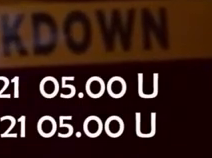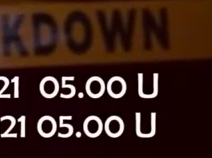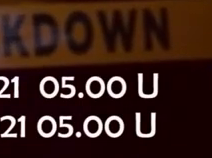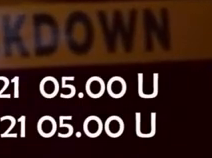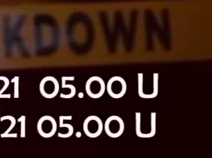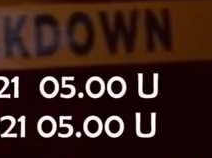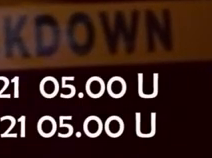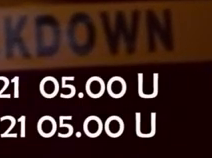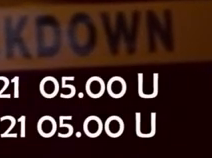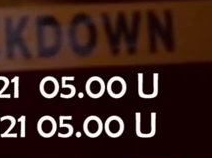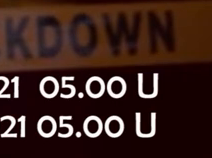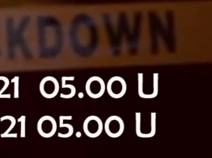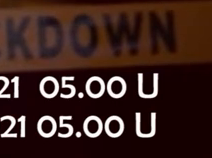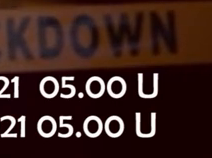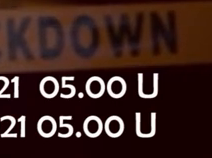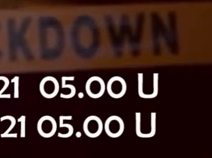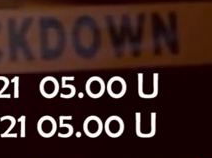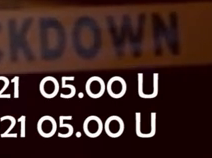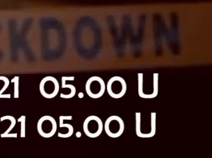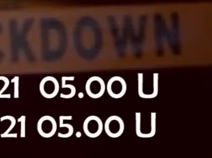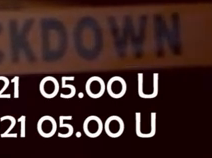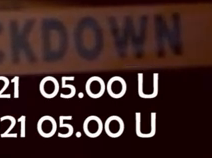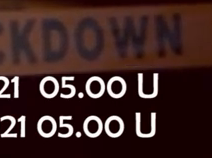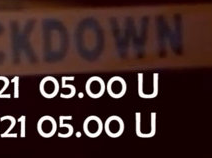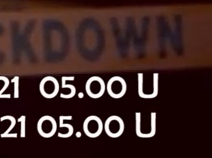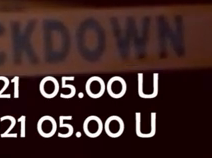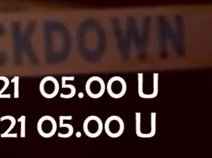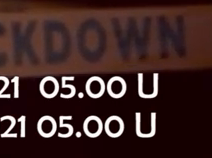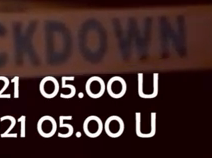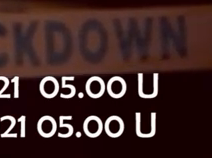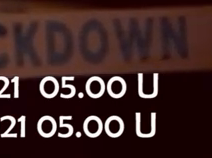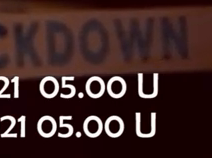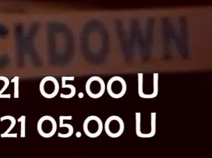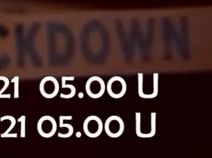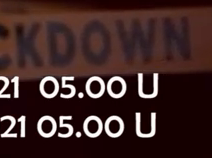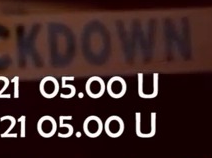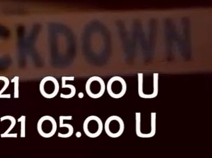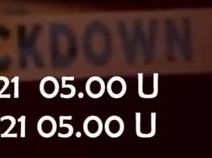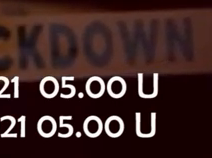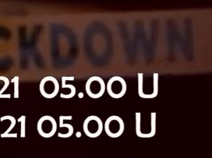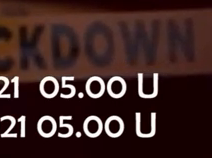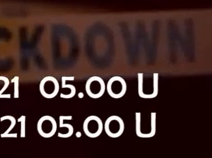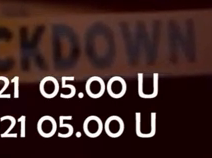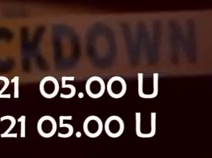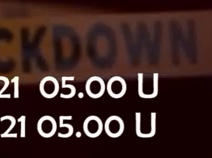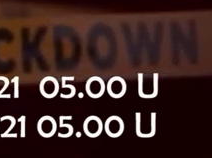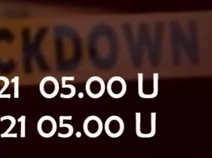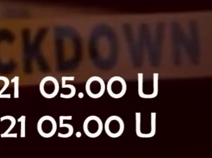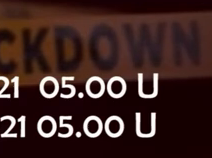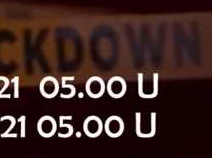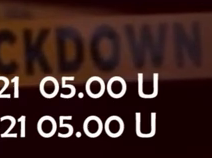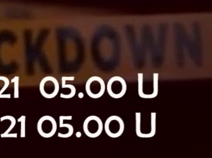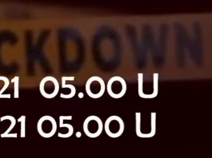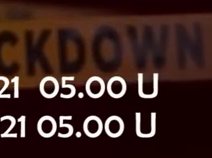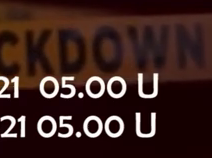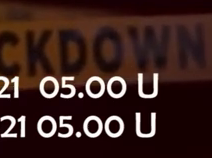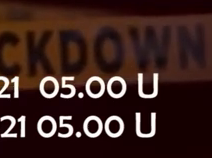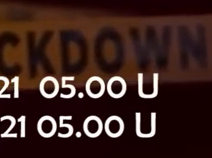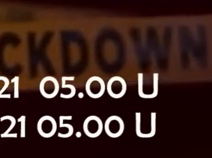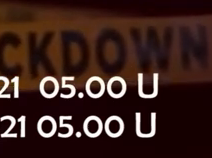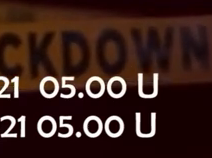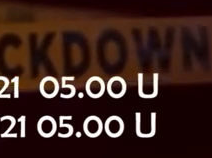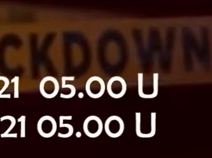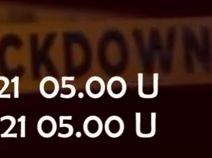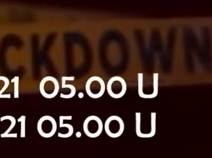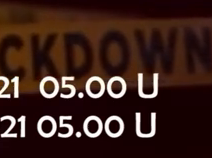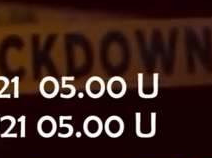weekend is het uitgaansverbod als volgt vastgesteld. Vrijdag 16 april van 6 uur in de avond tot maandag 19 april 5 uur in de